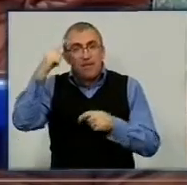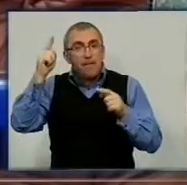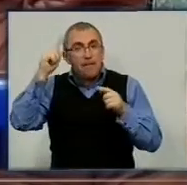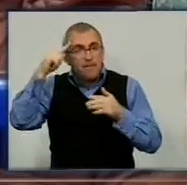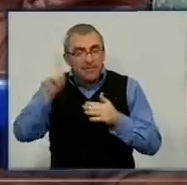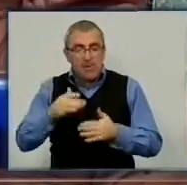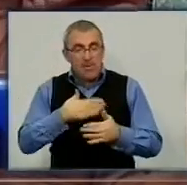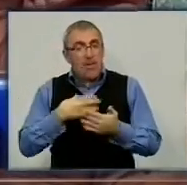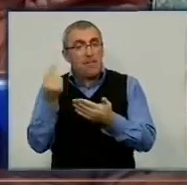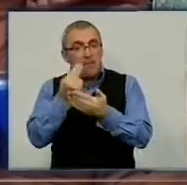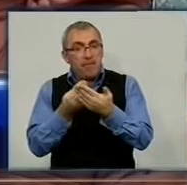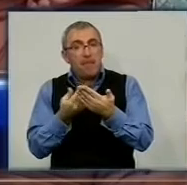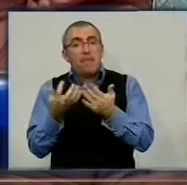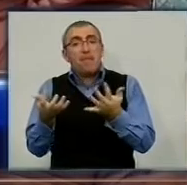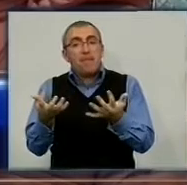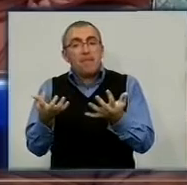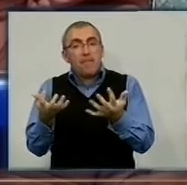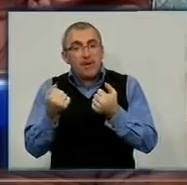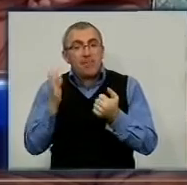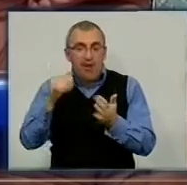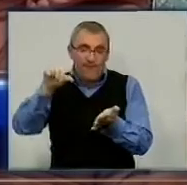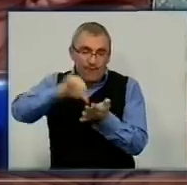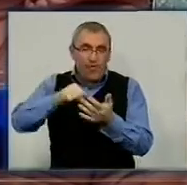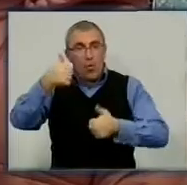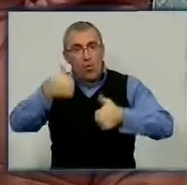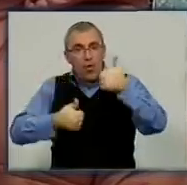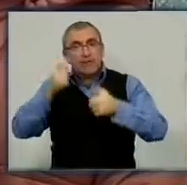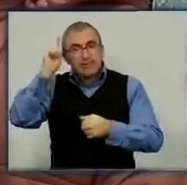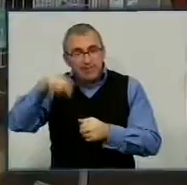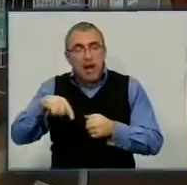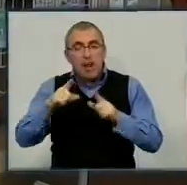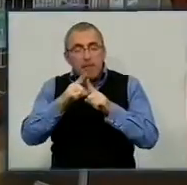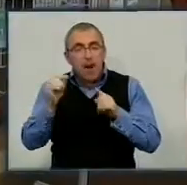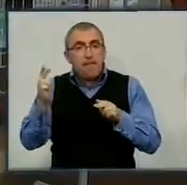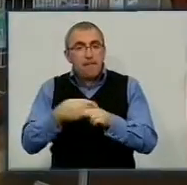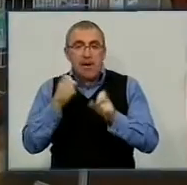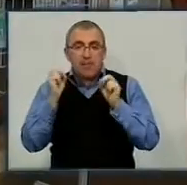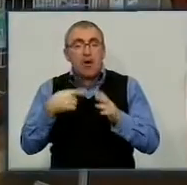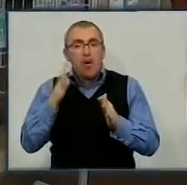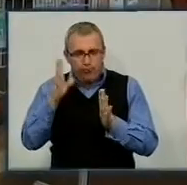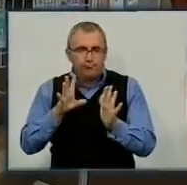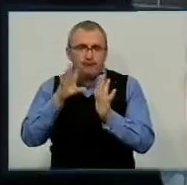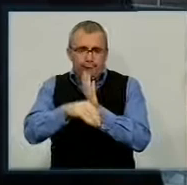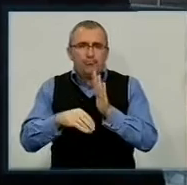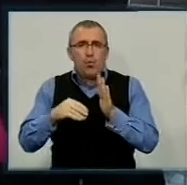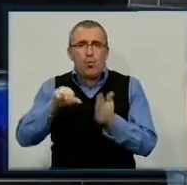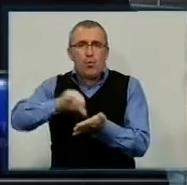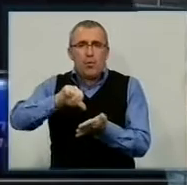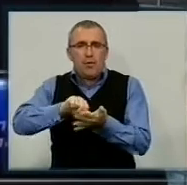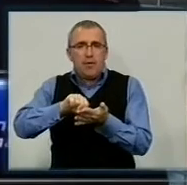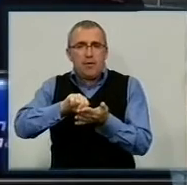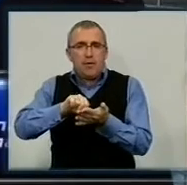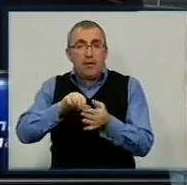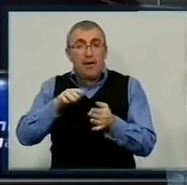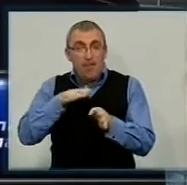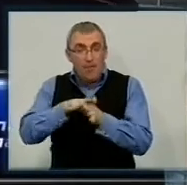малюнок і теж прийли таких кокух правила безпеки я буду ще Приймати участь даний творчий конкурс проводився